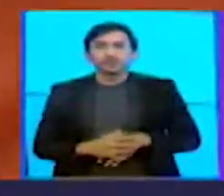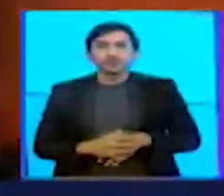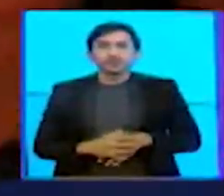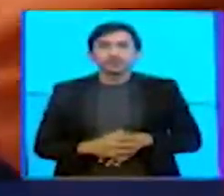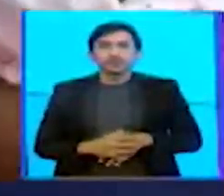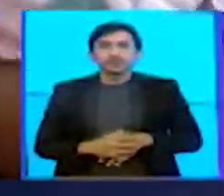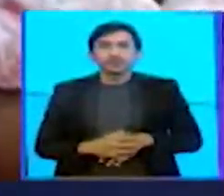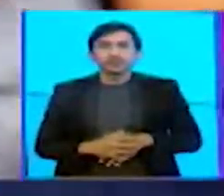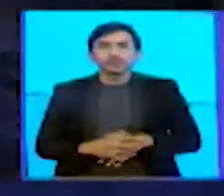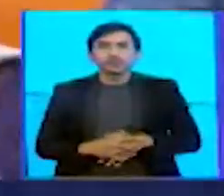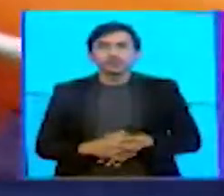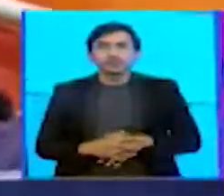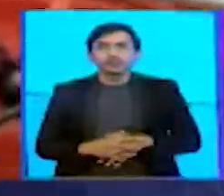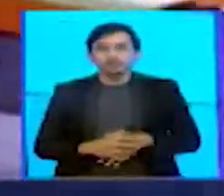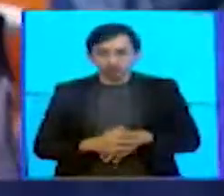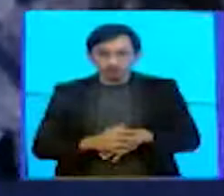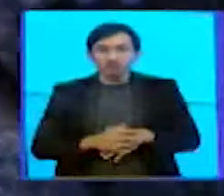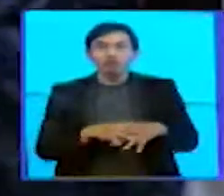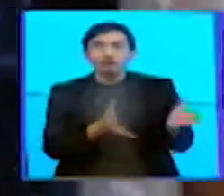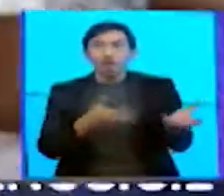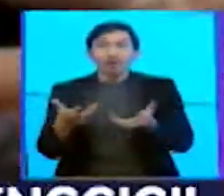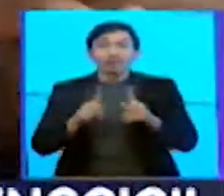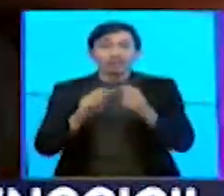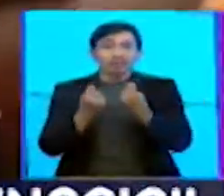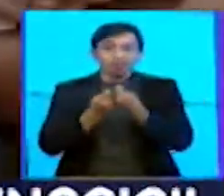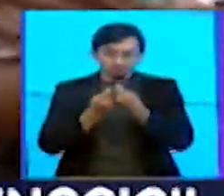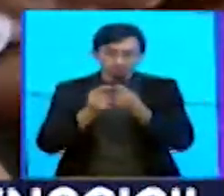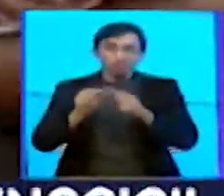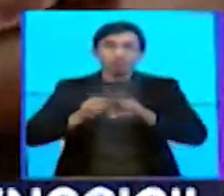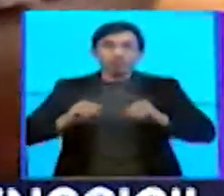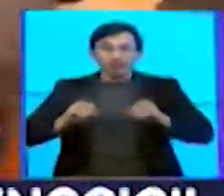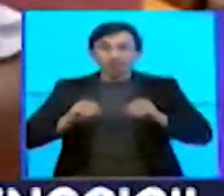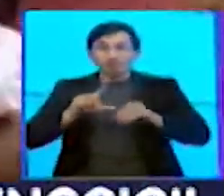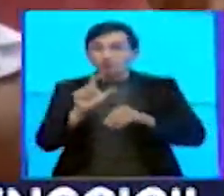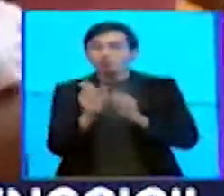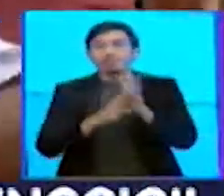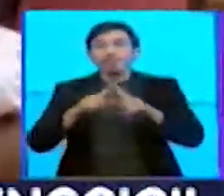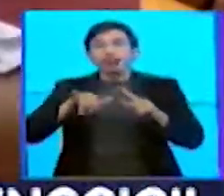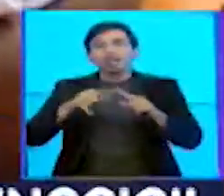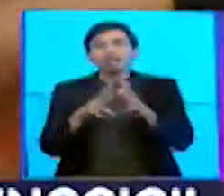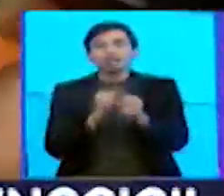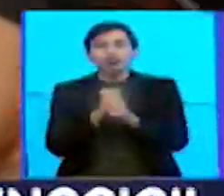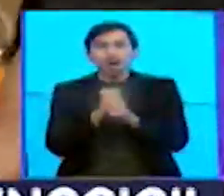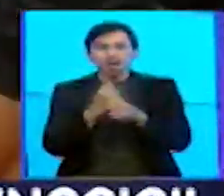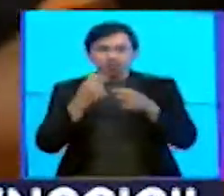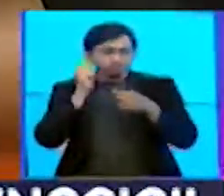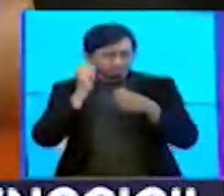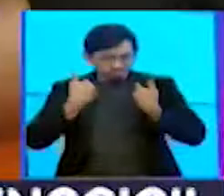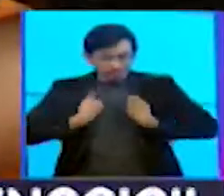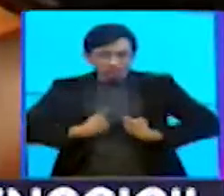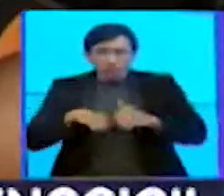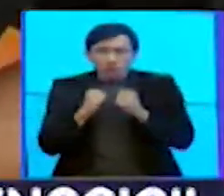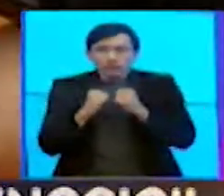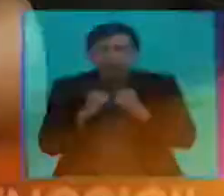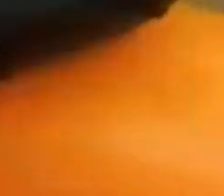Ibu bayi dan balita dievakuasi tim SAR BPBD Lumajang, Jawa Timur dalam kondisi menggigil kedinginan Minggu pagi. Satu keluarga ini